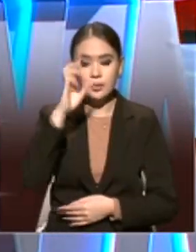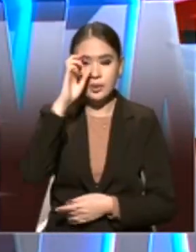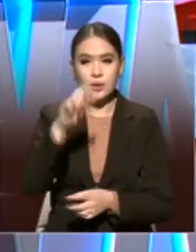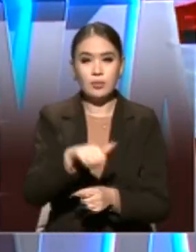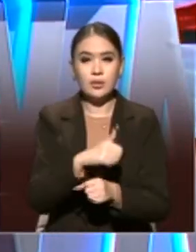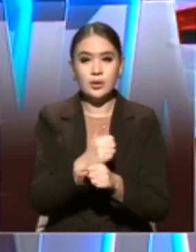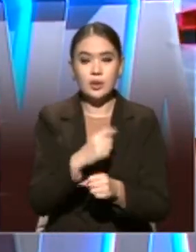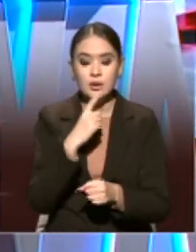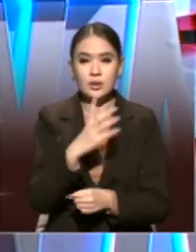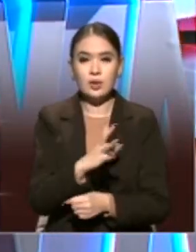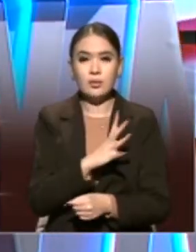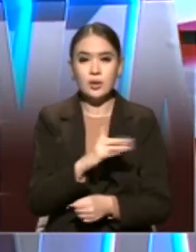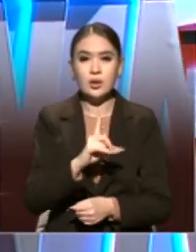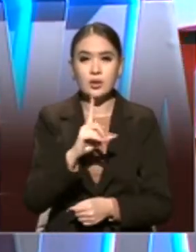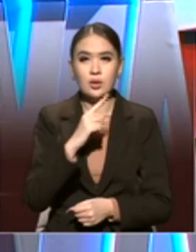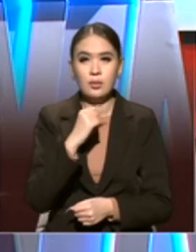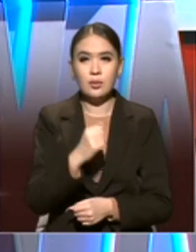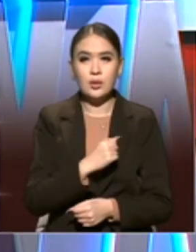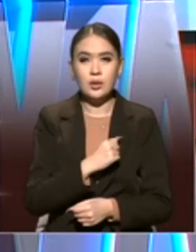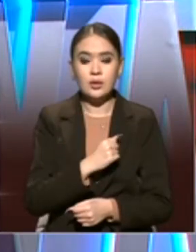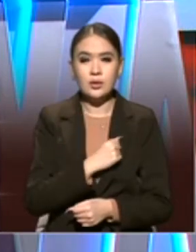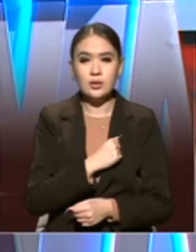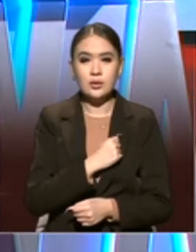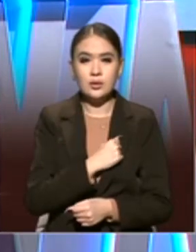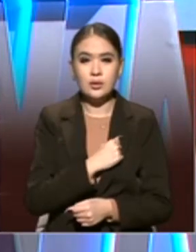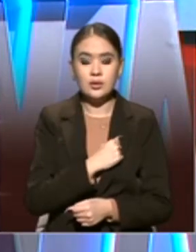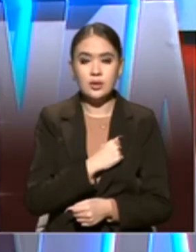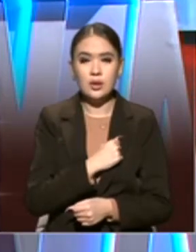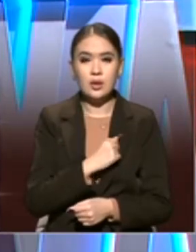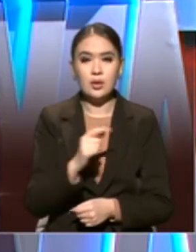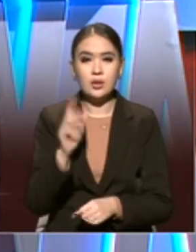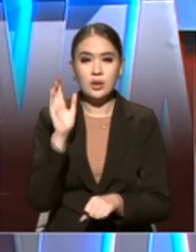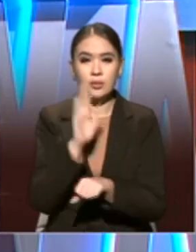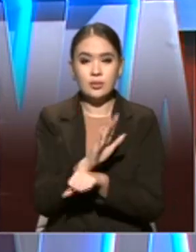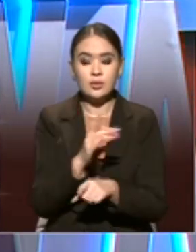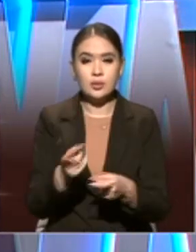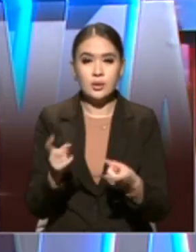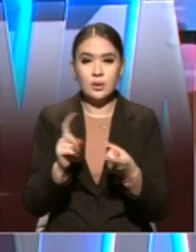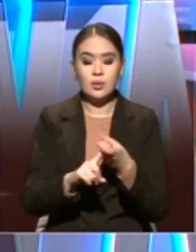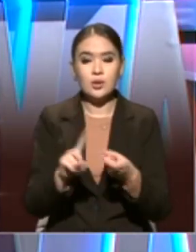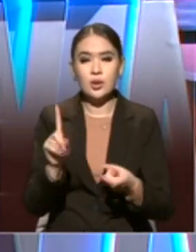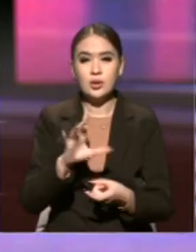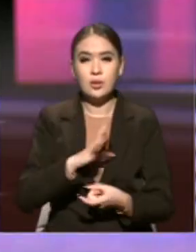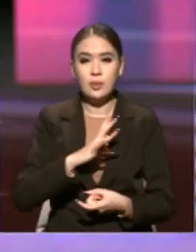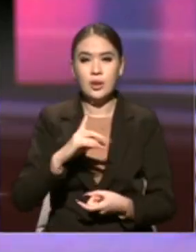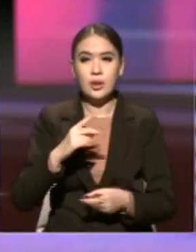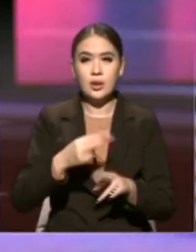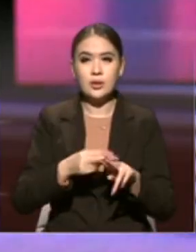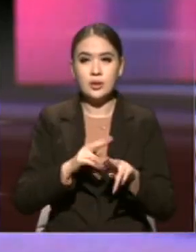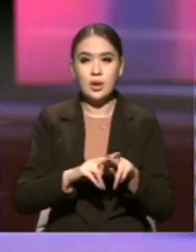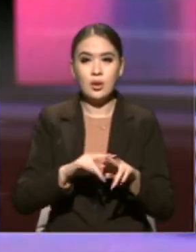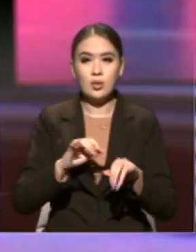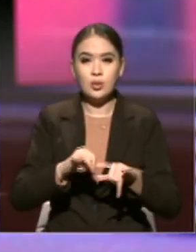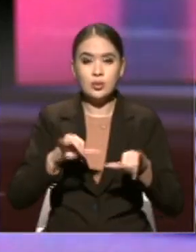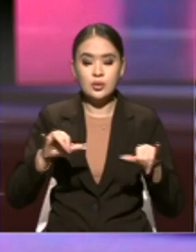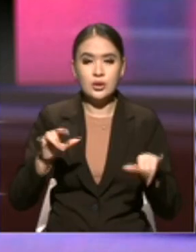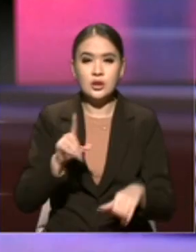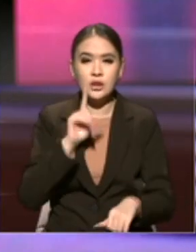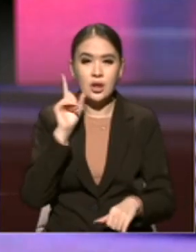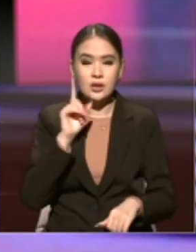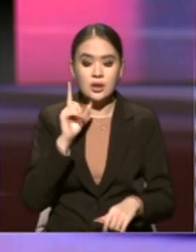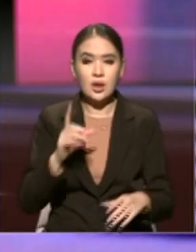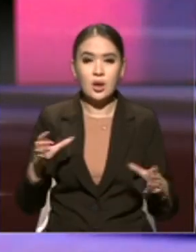Қазақстан қарулы күштерінің жоғарғы бас қолбасшысы Қасым Жомарт Кемелұлы Тоқаевтың тапсырмасы бойынша жалпы әскери қызметтің беделін арттыру, жастардың